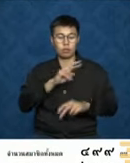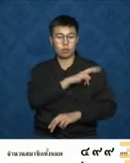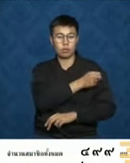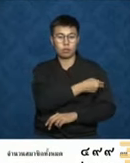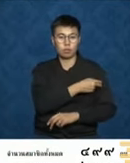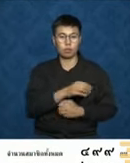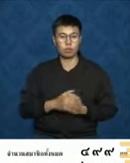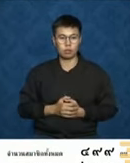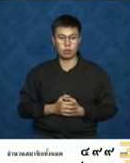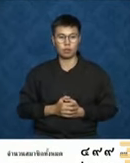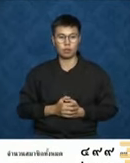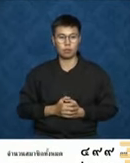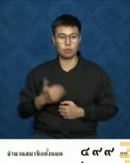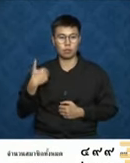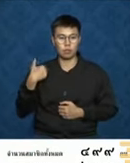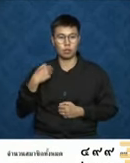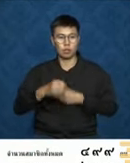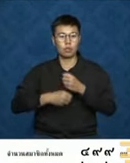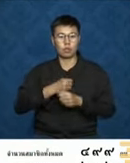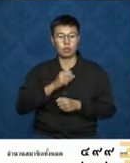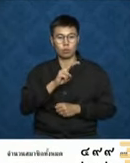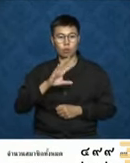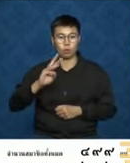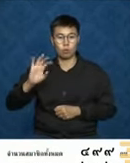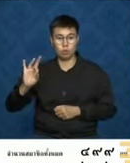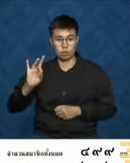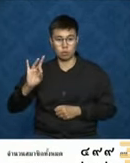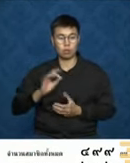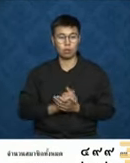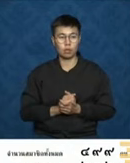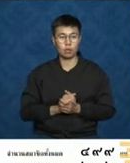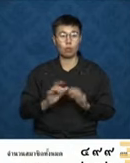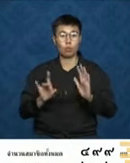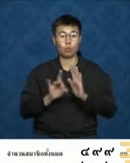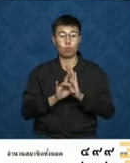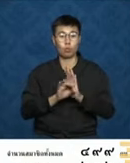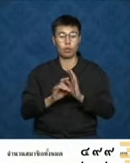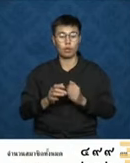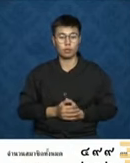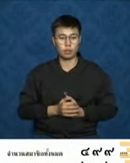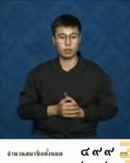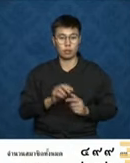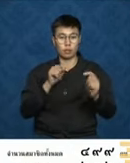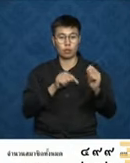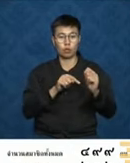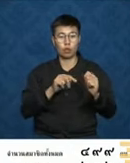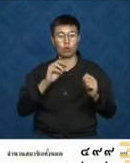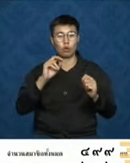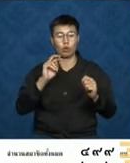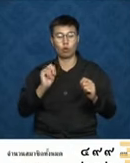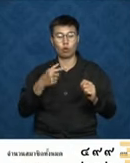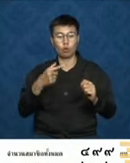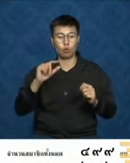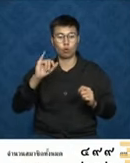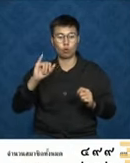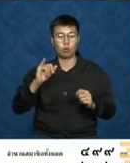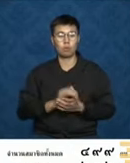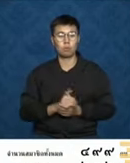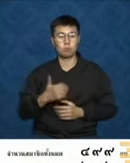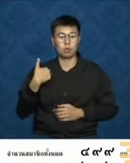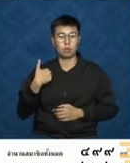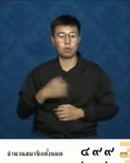ตึกอุบัติเหตุ 6ชั้นในปี 2568ด้วยครับเรื่องสุดท้ายครับมดาครับที่ตำบลดวงใหญ่อำเภอพิมายมีสะพาน